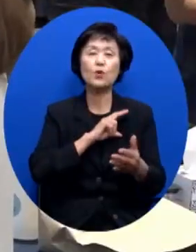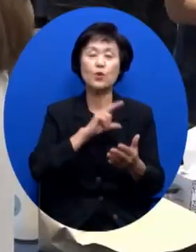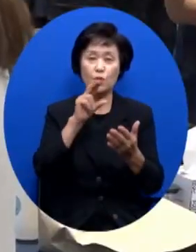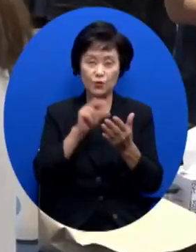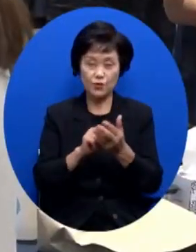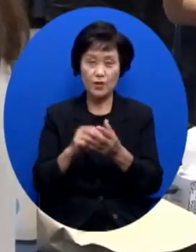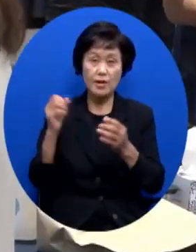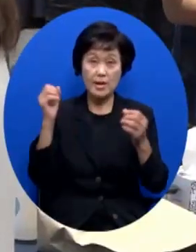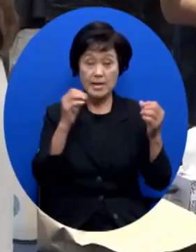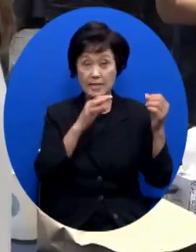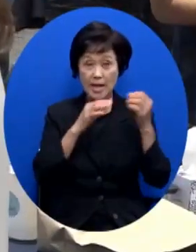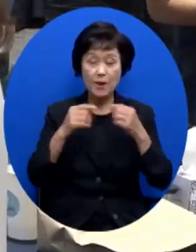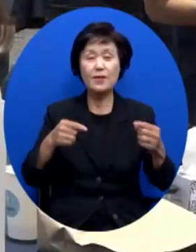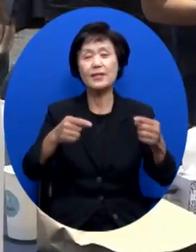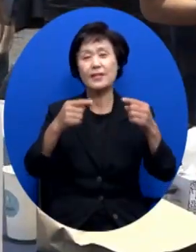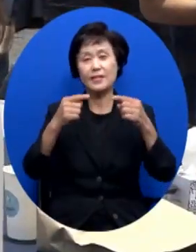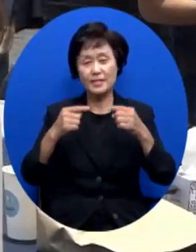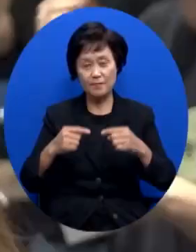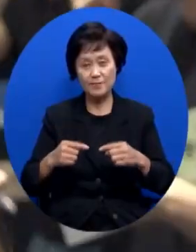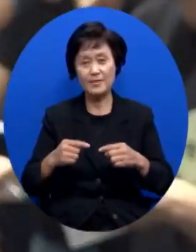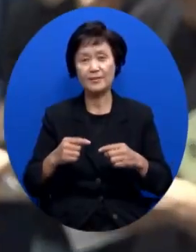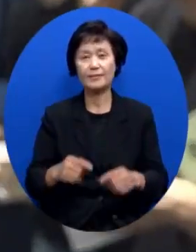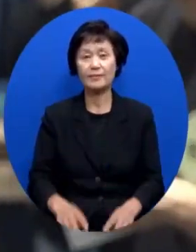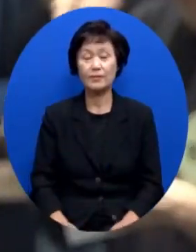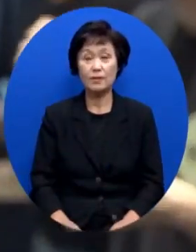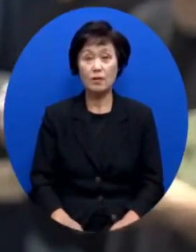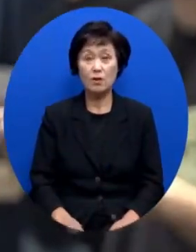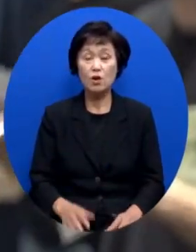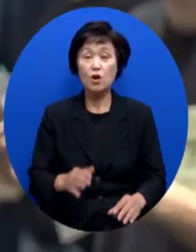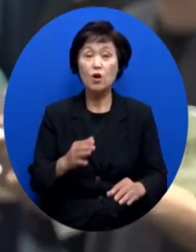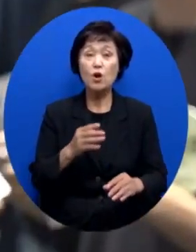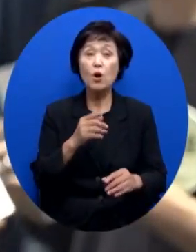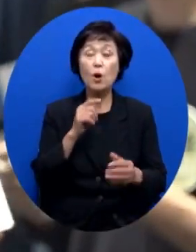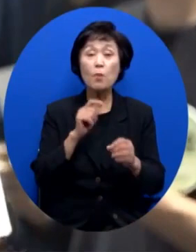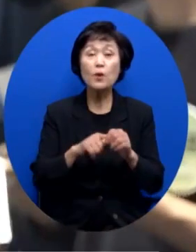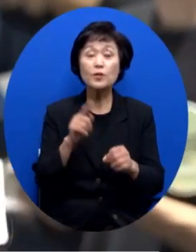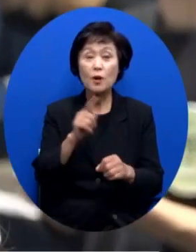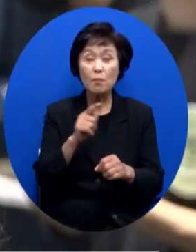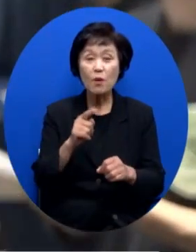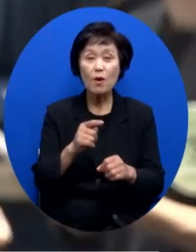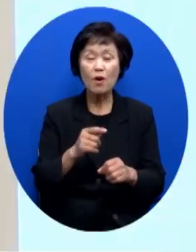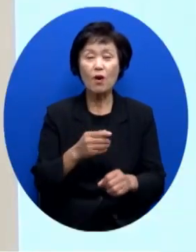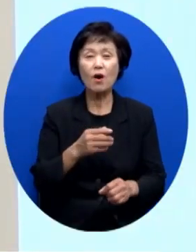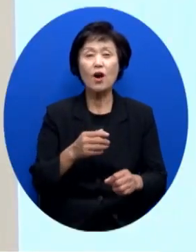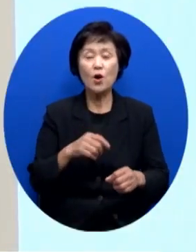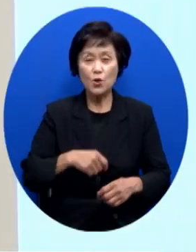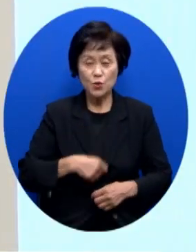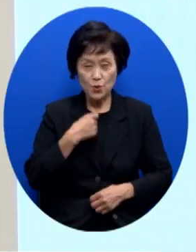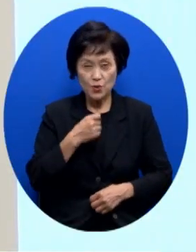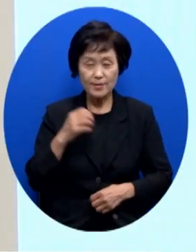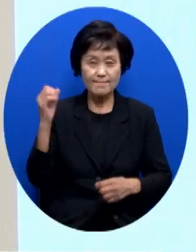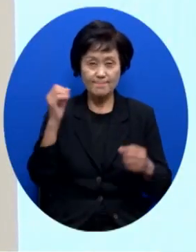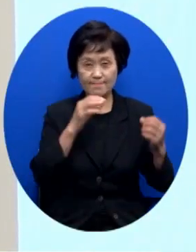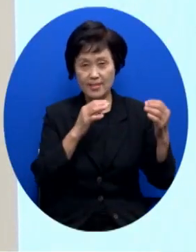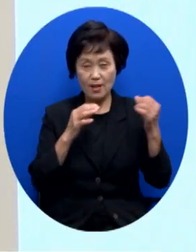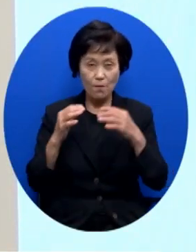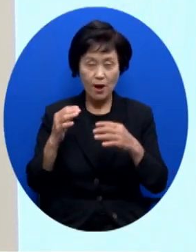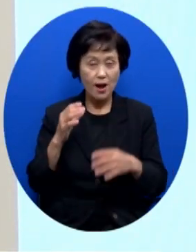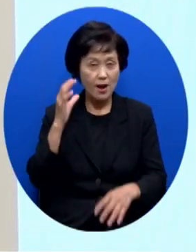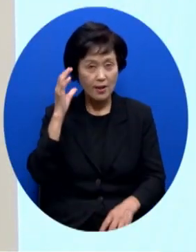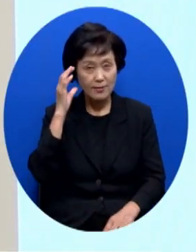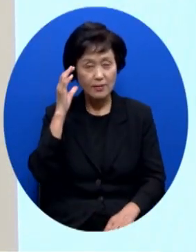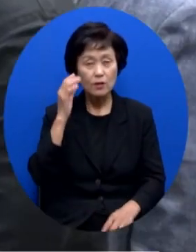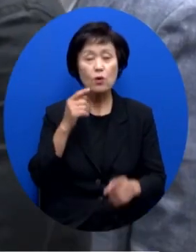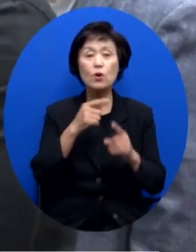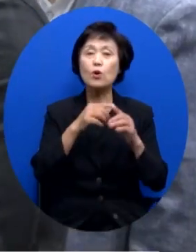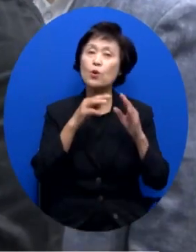대화의 장에 참여하기 위해서입니다. 대화의 핵심은 솔직한 나눔과 경청입니다. 대학 캠퍼스에서 교회가 어떤